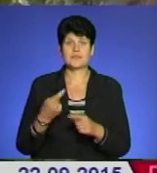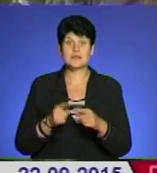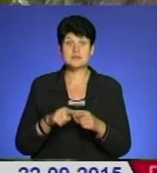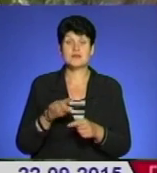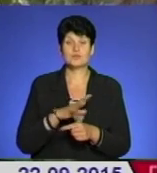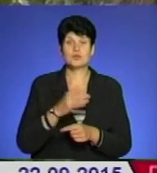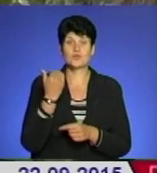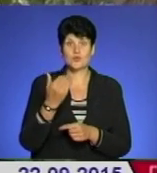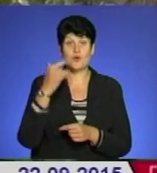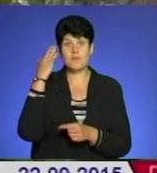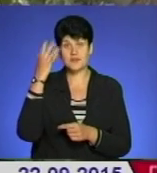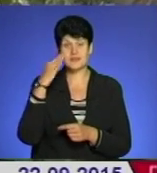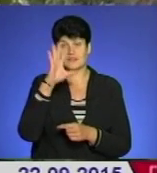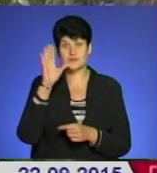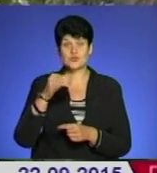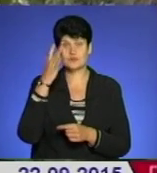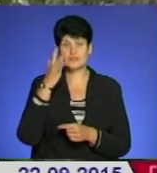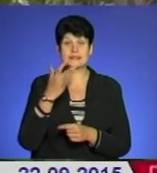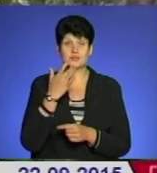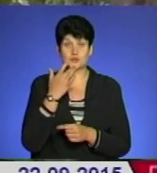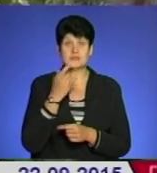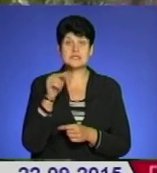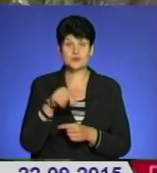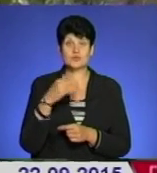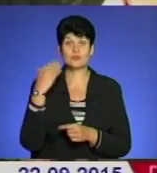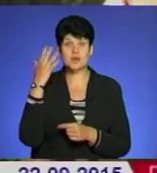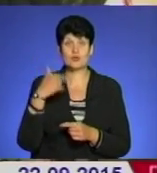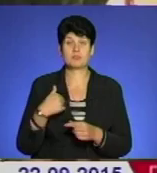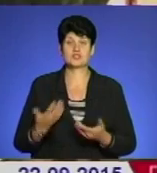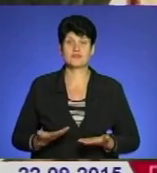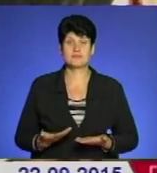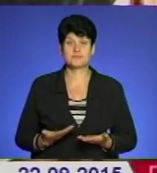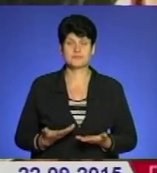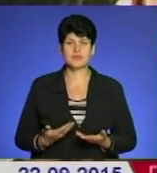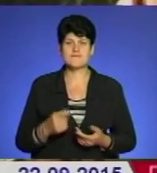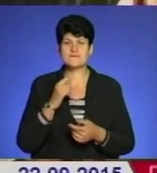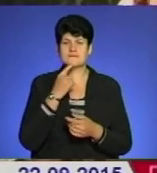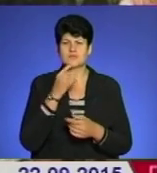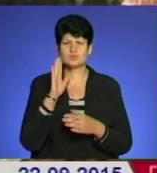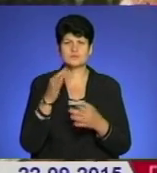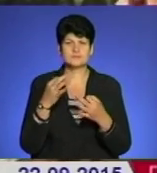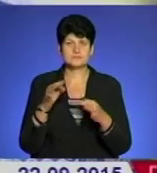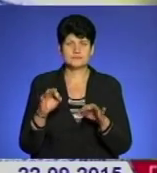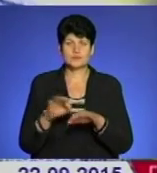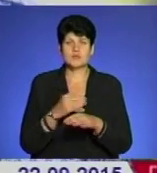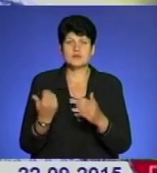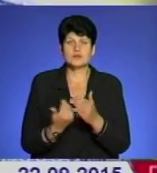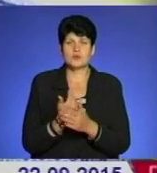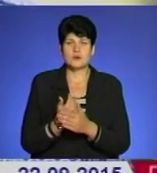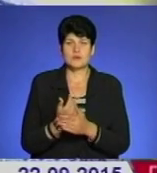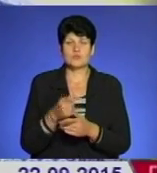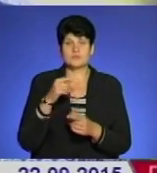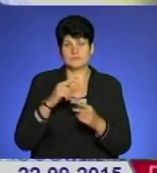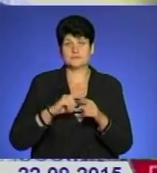така мрія на ціле літо. І от з цією мрією ми живемо. Важко буде відпускати чоловіка знову, адже попереду